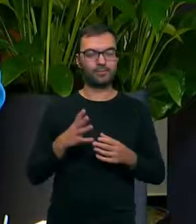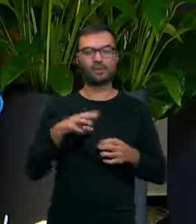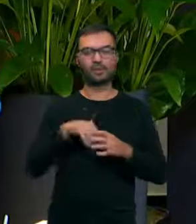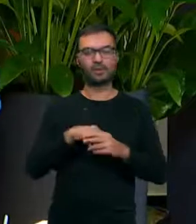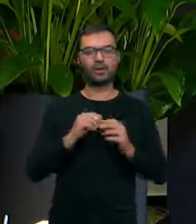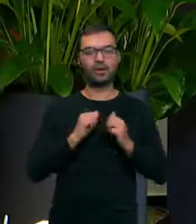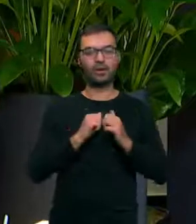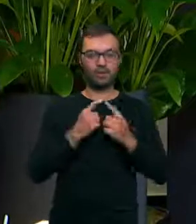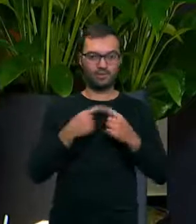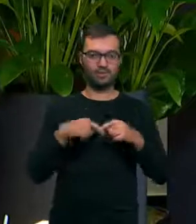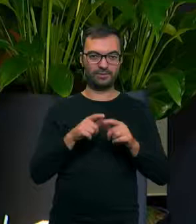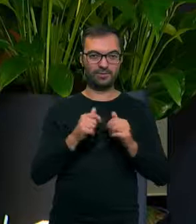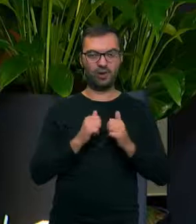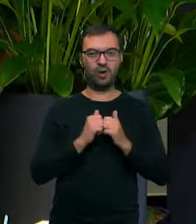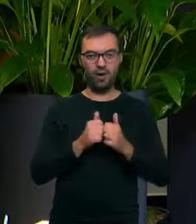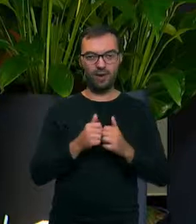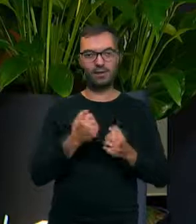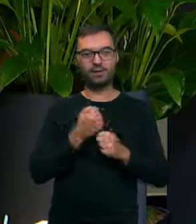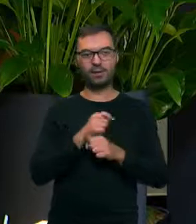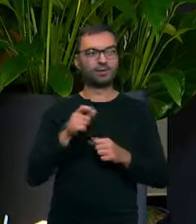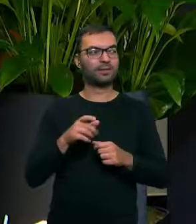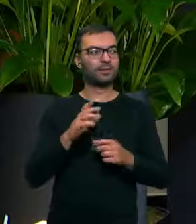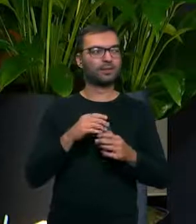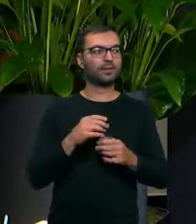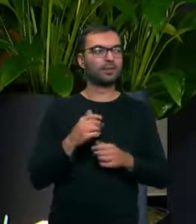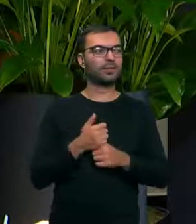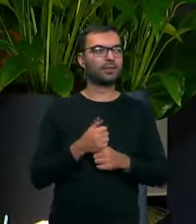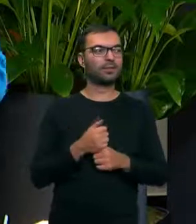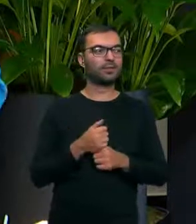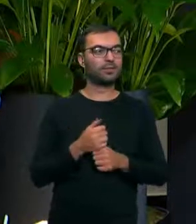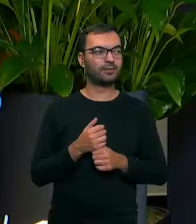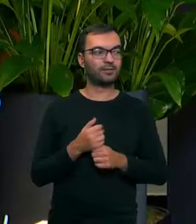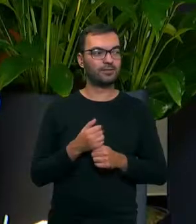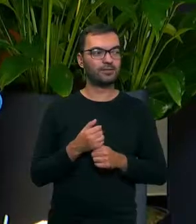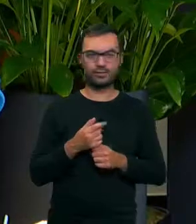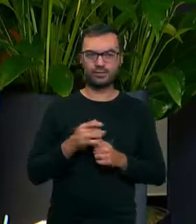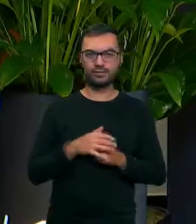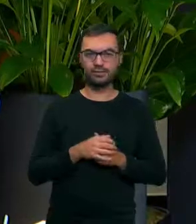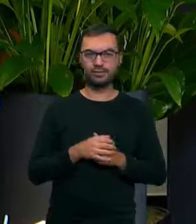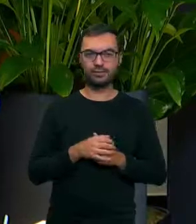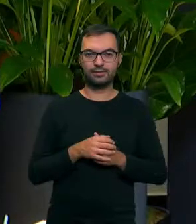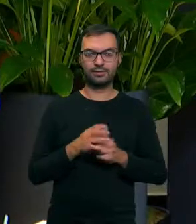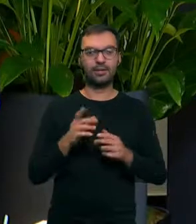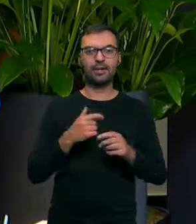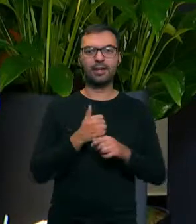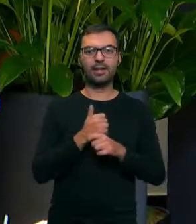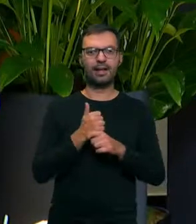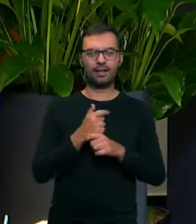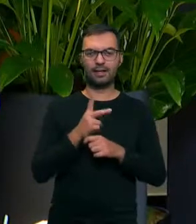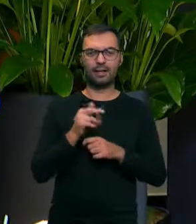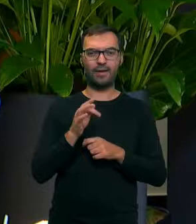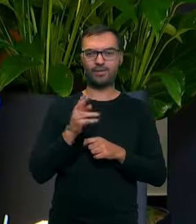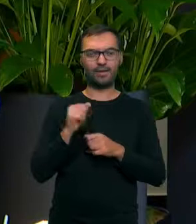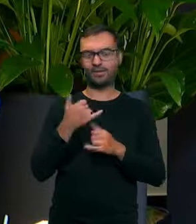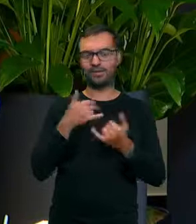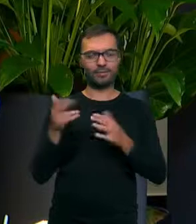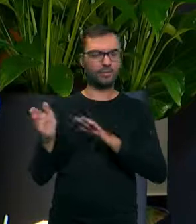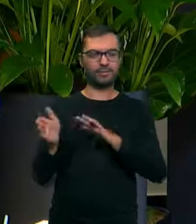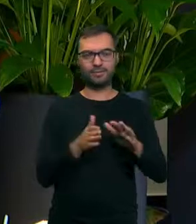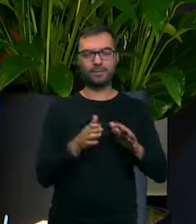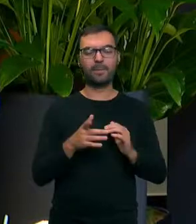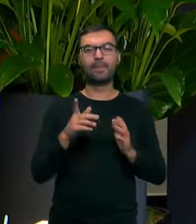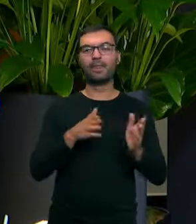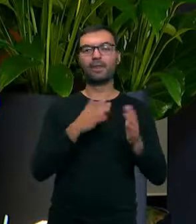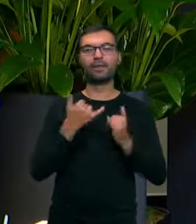wchodzenia w rolę, ale dobrze, o kawce już nie rozmawiajmy, bo wiecie, to będzie kolejna godzina. Natomiast pytanie,